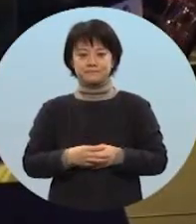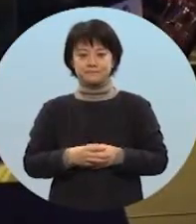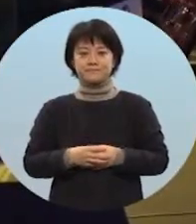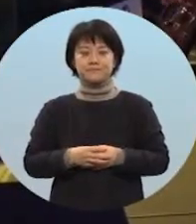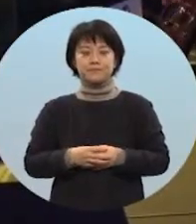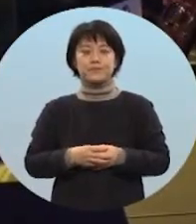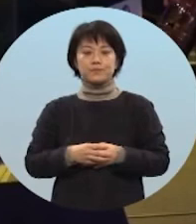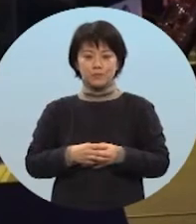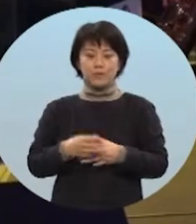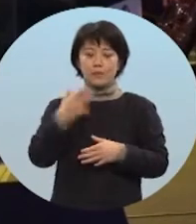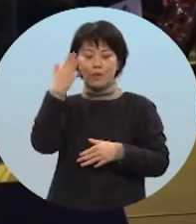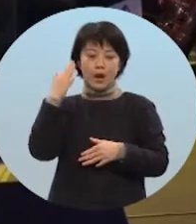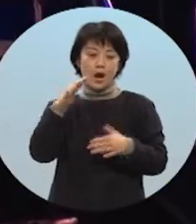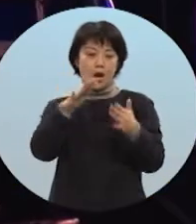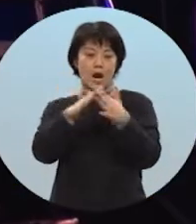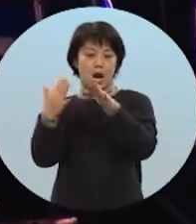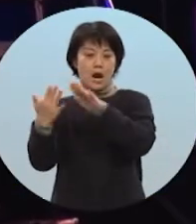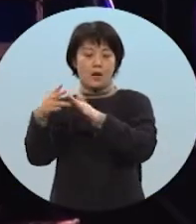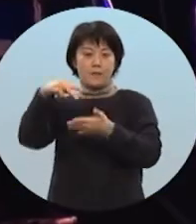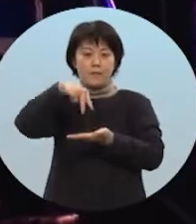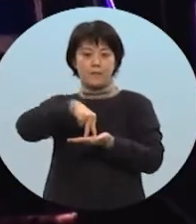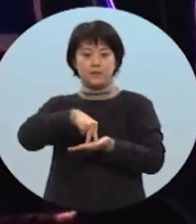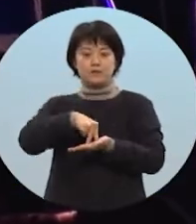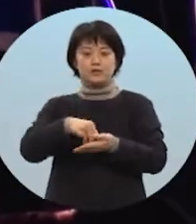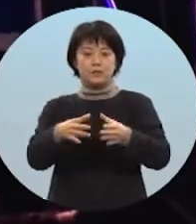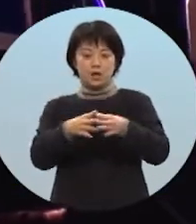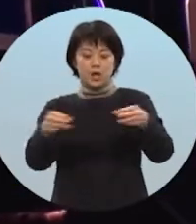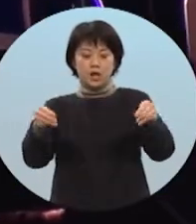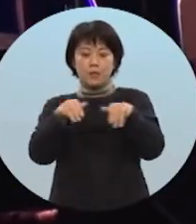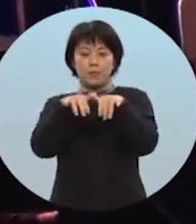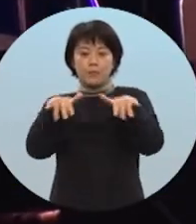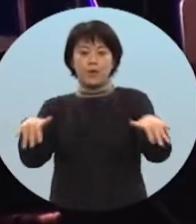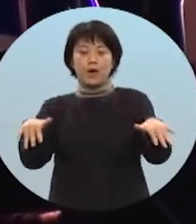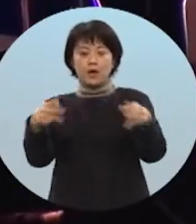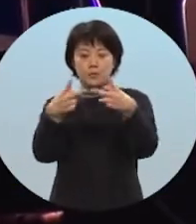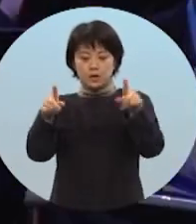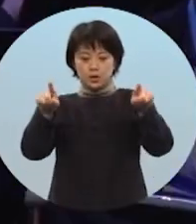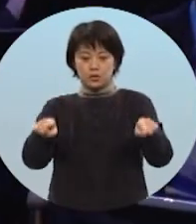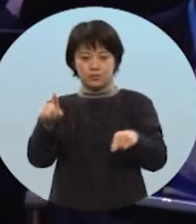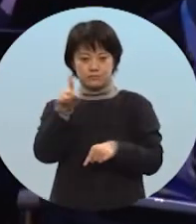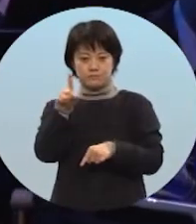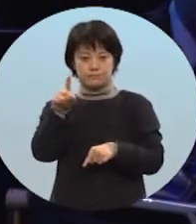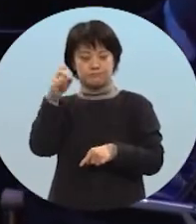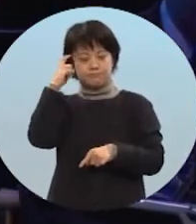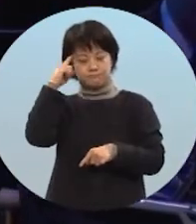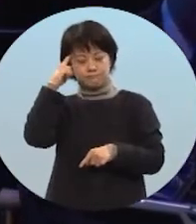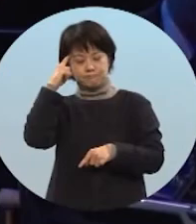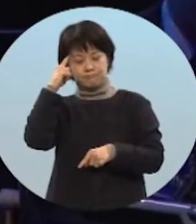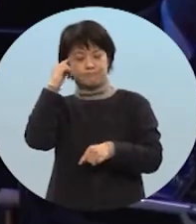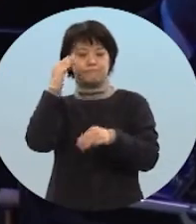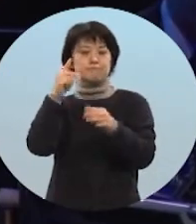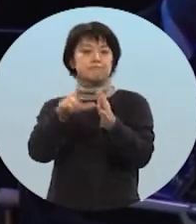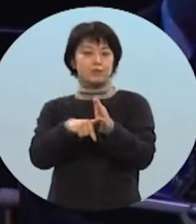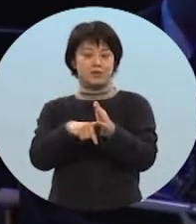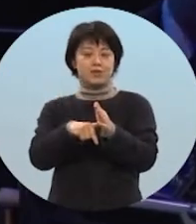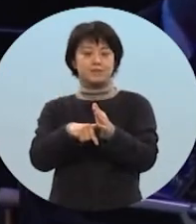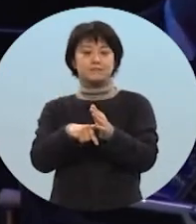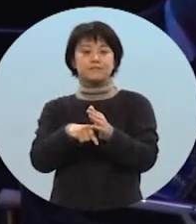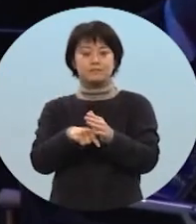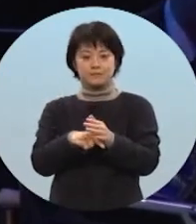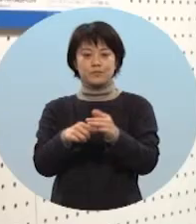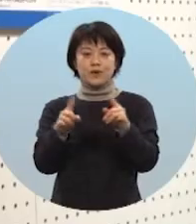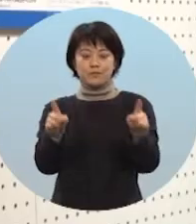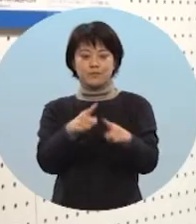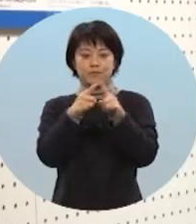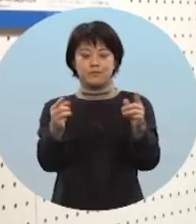当時の野々市町も全国に発信できるイベントを模索していた中、ムーンライトジャズオーケストラのメンバーがこの